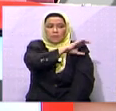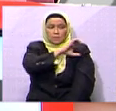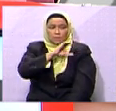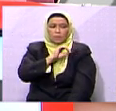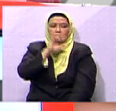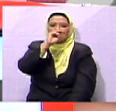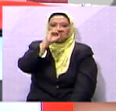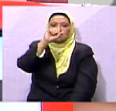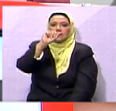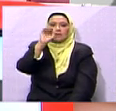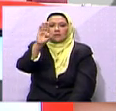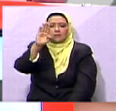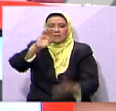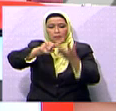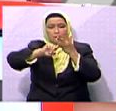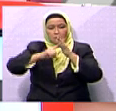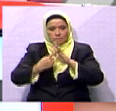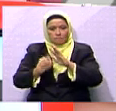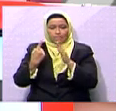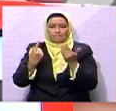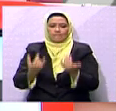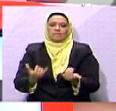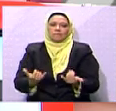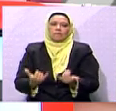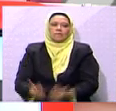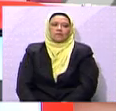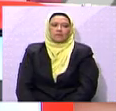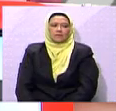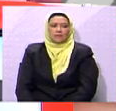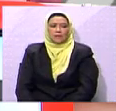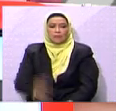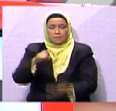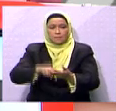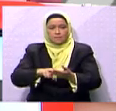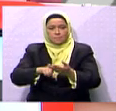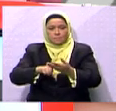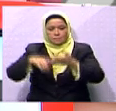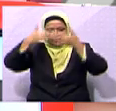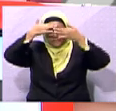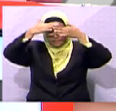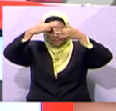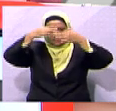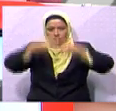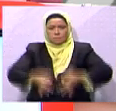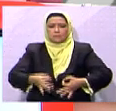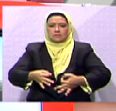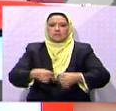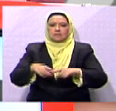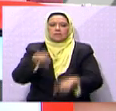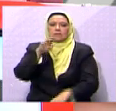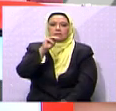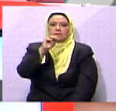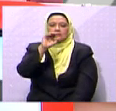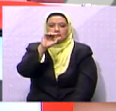Berhad MAB berkuat kuasa serta merta. Perkara itu diputuskan ahli lembaga pengarah Malaysia Aviation Group